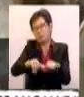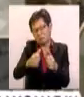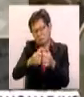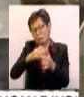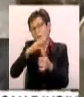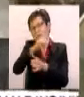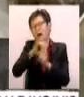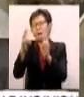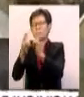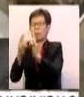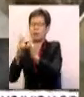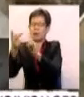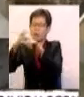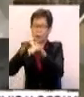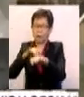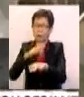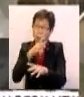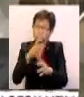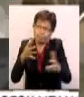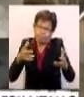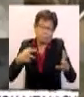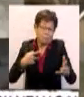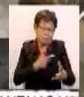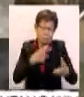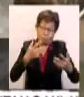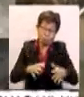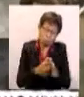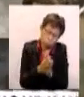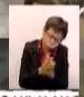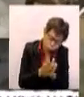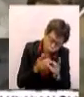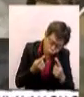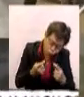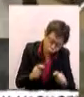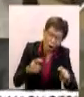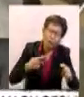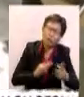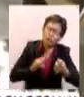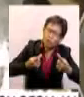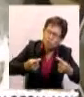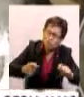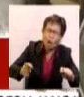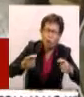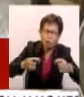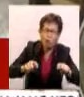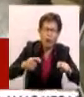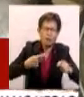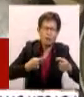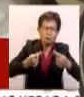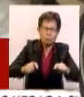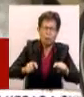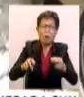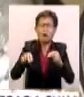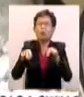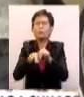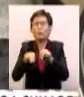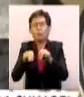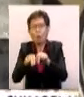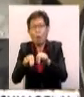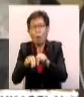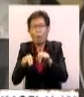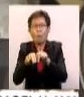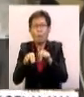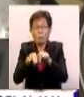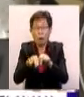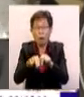dan juga teman lelaki kepada ibu kandung. Kita pun telah berusaha untuk menguruskan pernikahan di antara ibu kandung dan